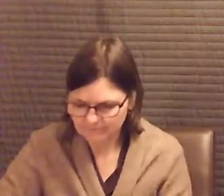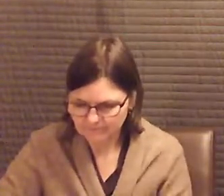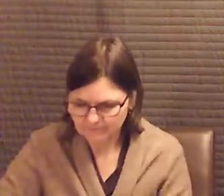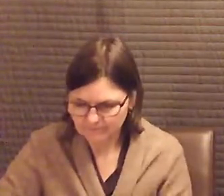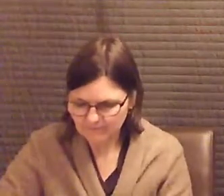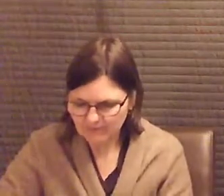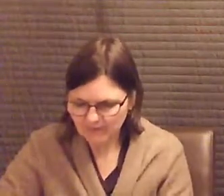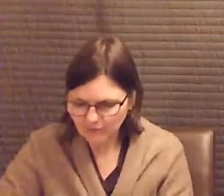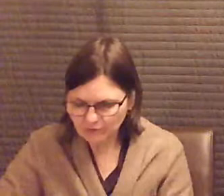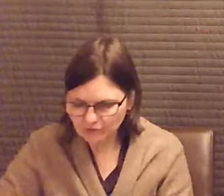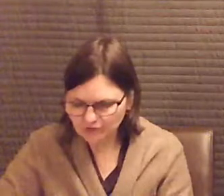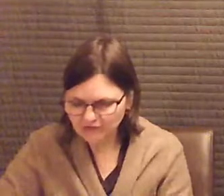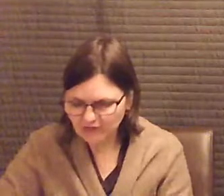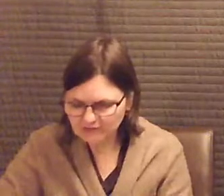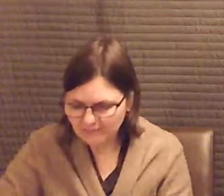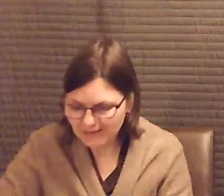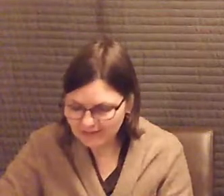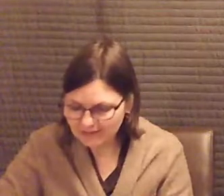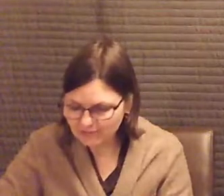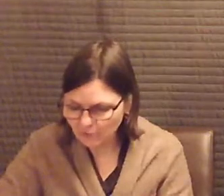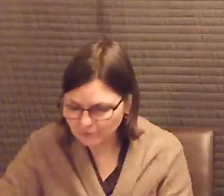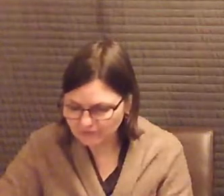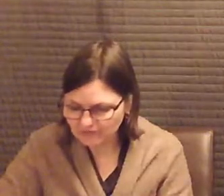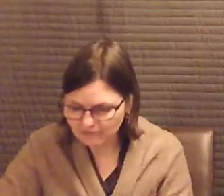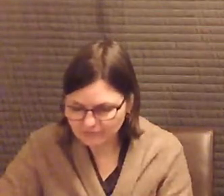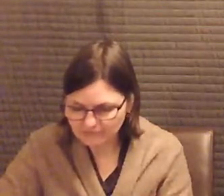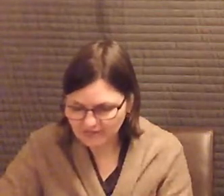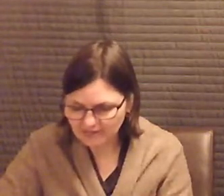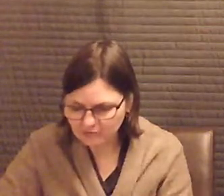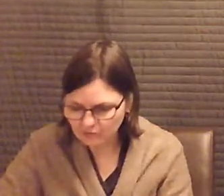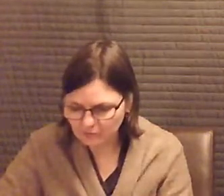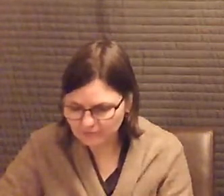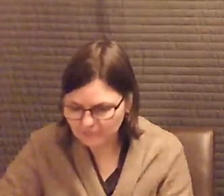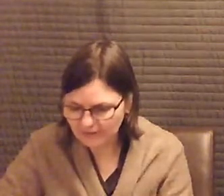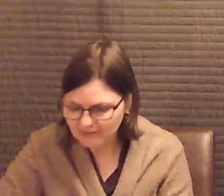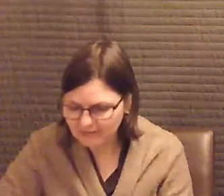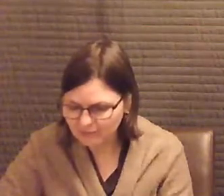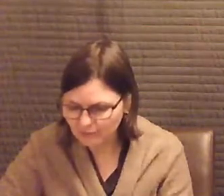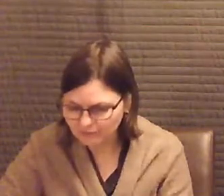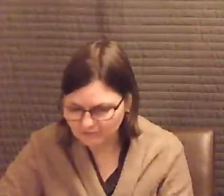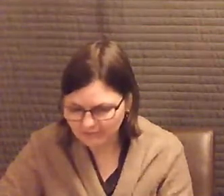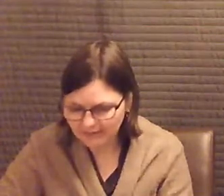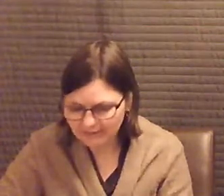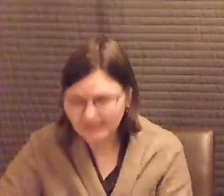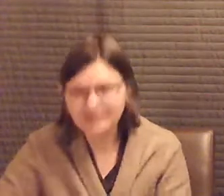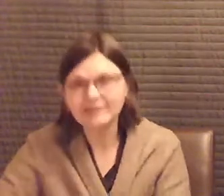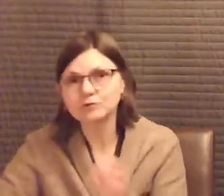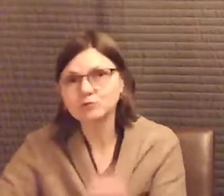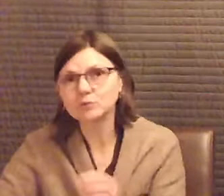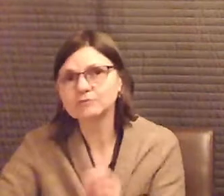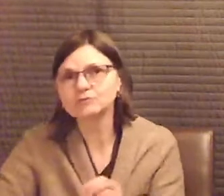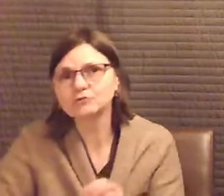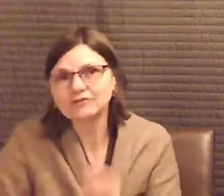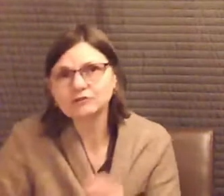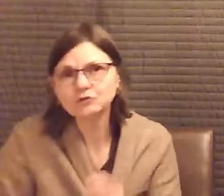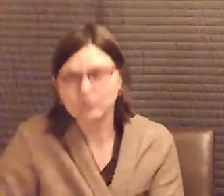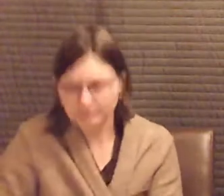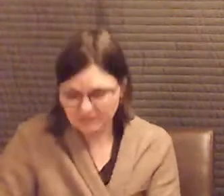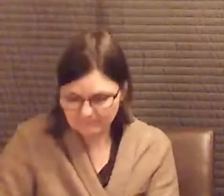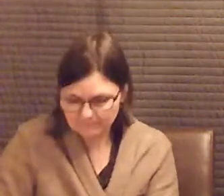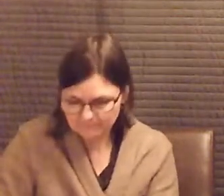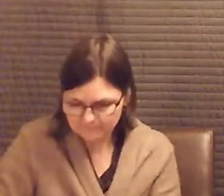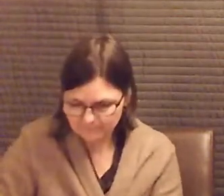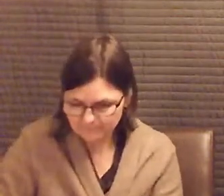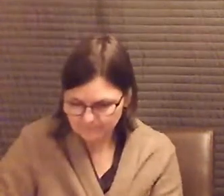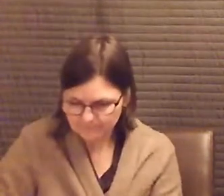was dus naam in onze digitaal samaria het hoofd van leven in zijn in de zon voor de malia doves hem aaien en let goed op het de worden nu